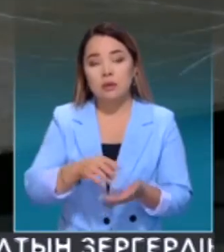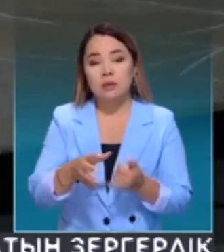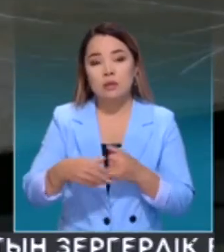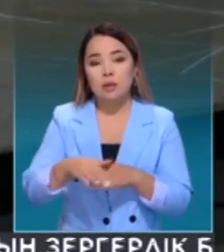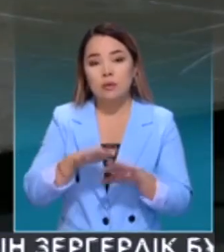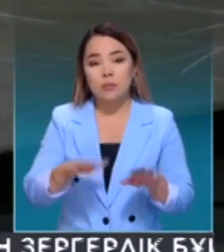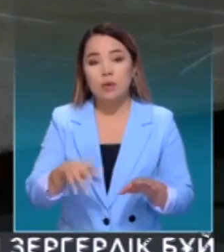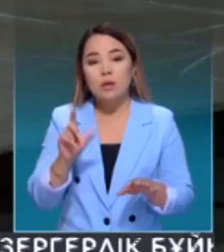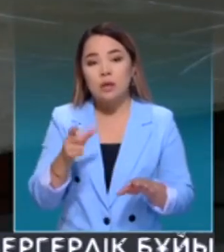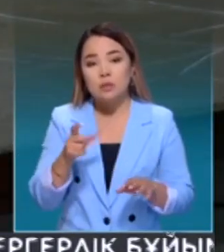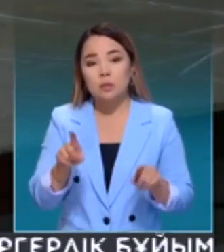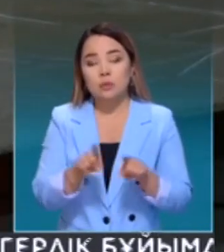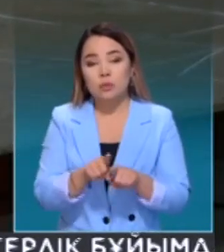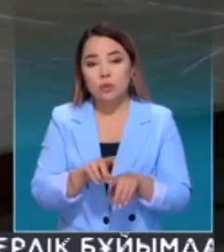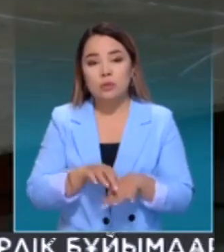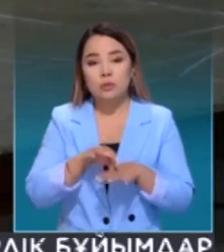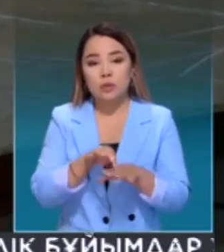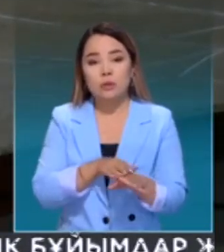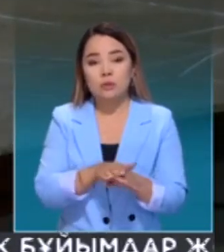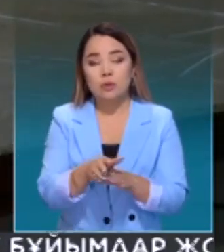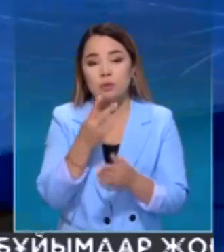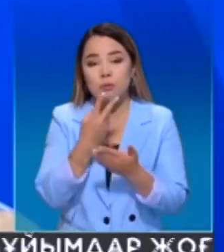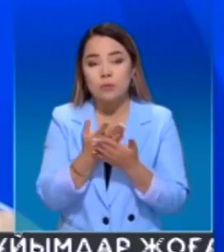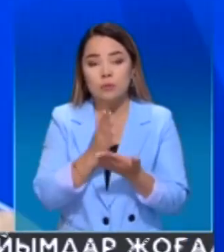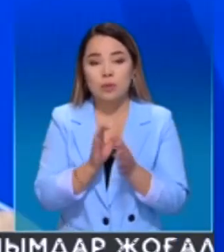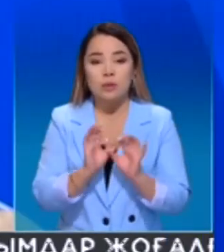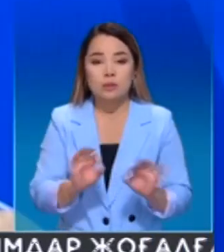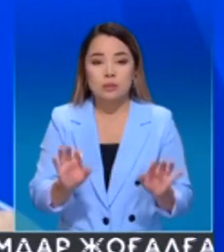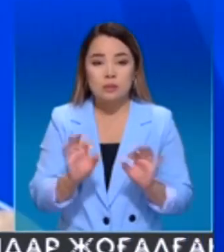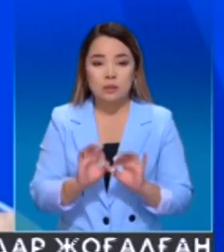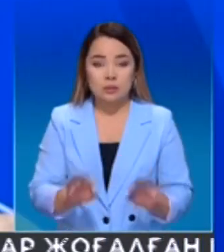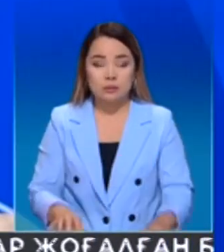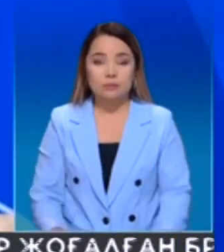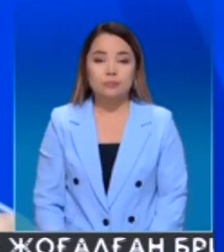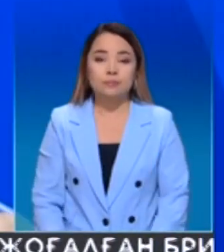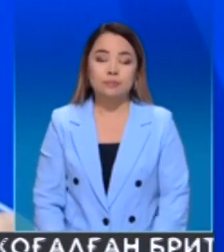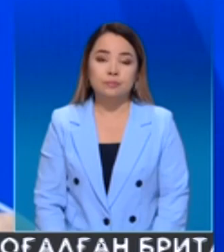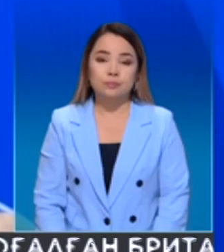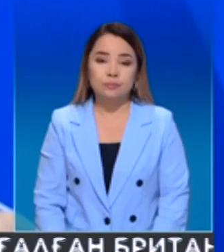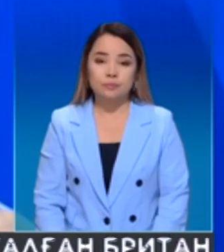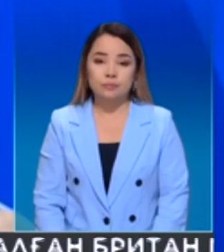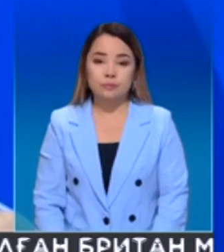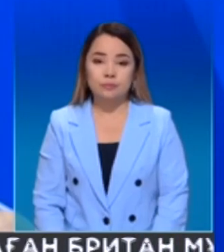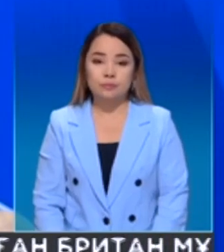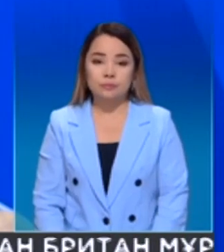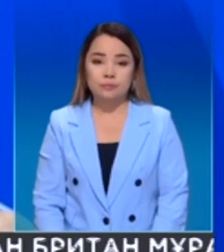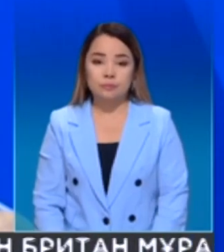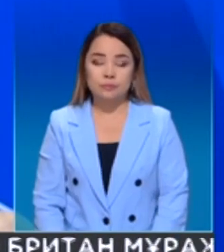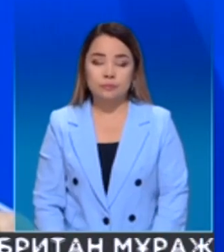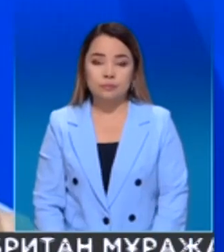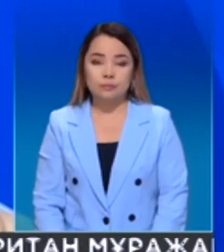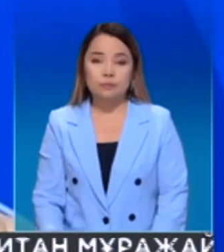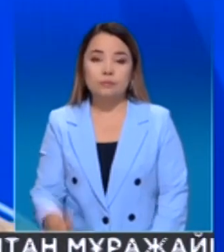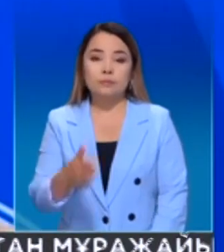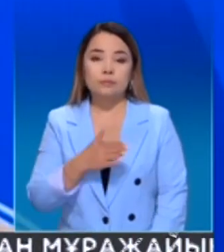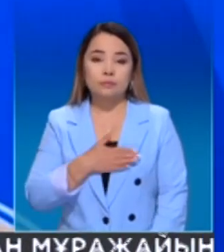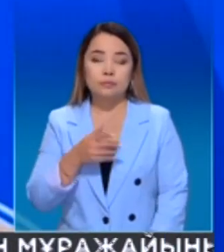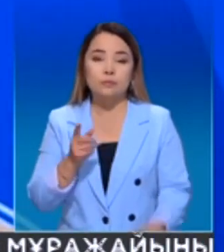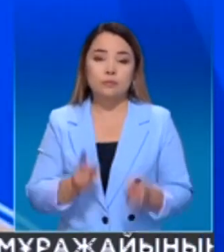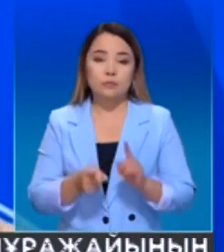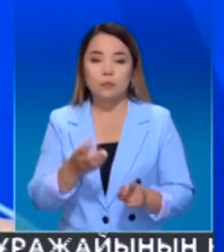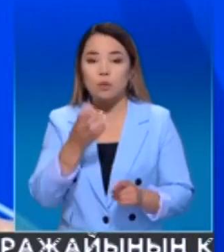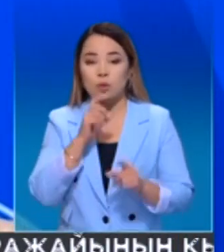өңірлер Екібастұздың халін кешуі мүмкін екендігін де айтты. Мы оценили реальную подготовку энергообъектов страны. Біз елдегі